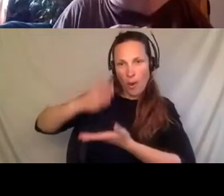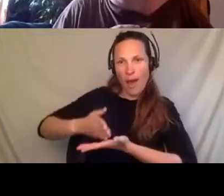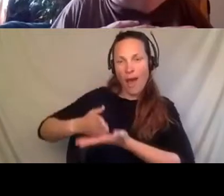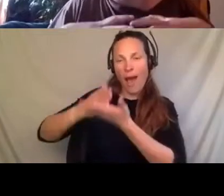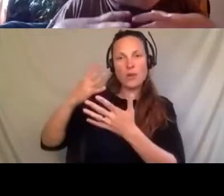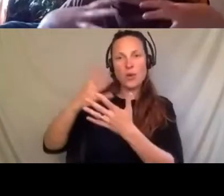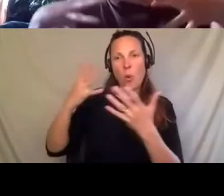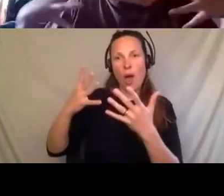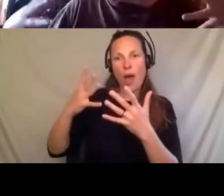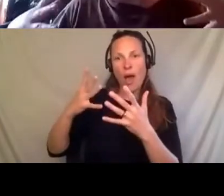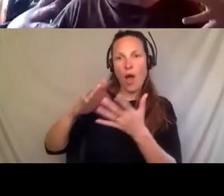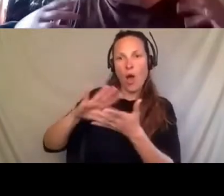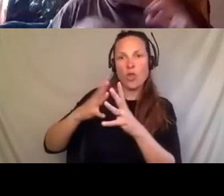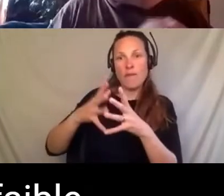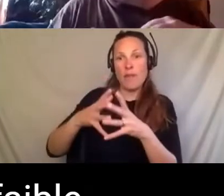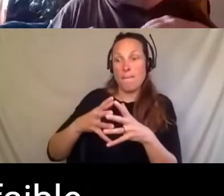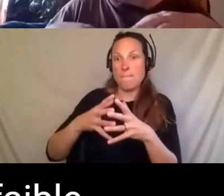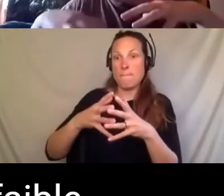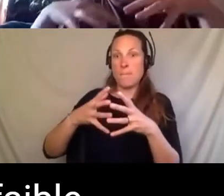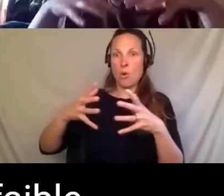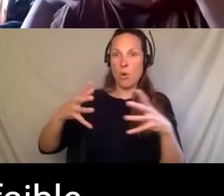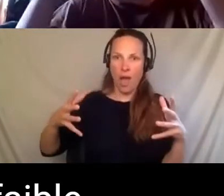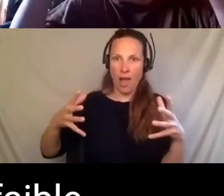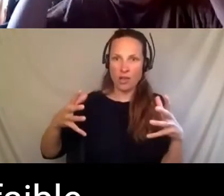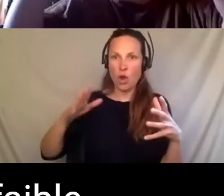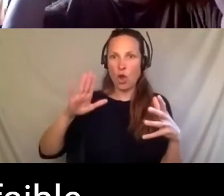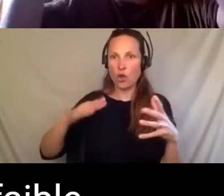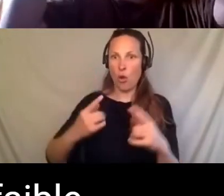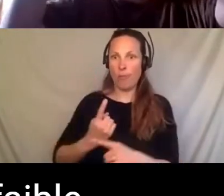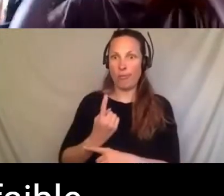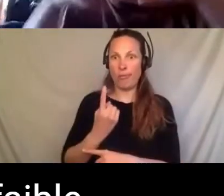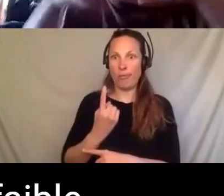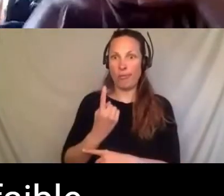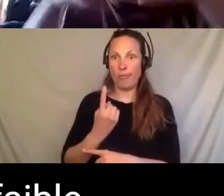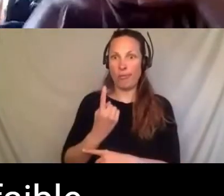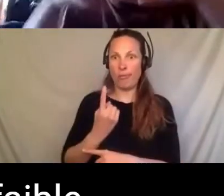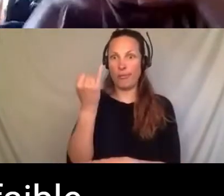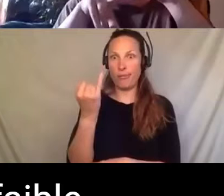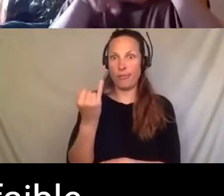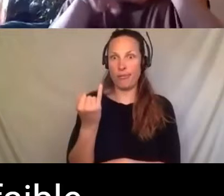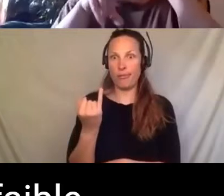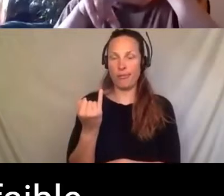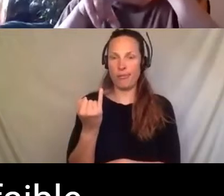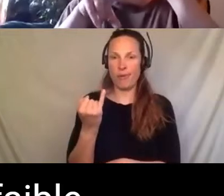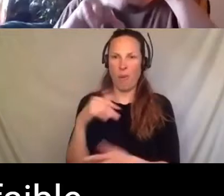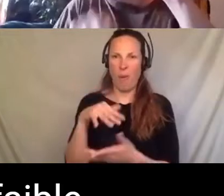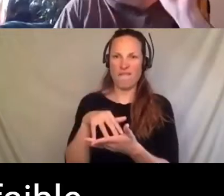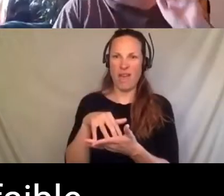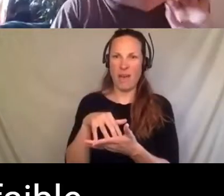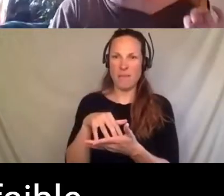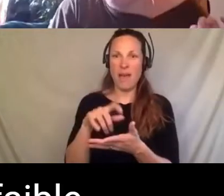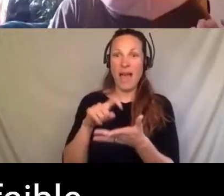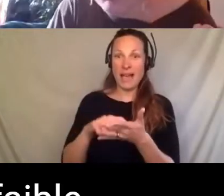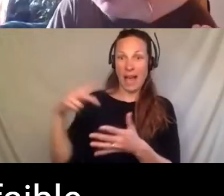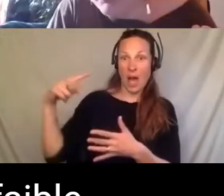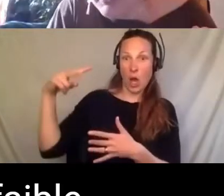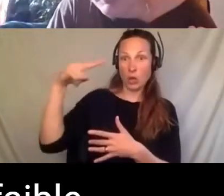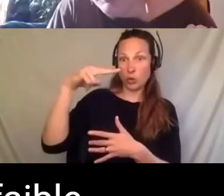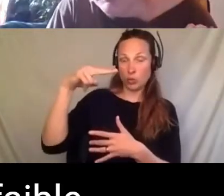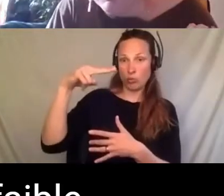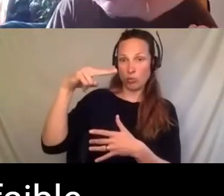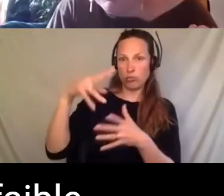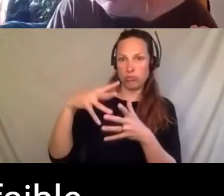le plant devienne plus fourni. Alors, au lieu qu'il monte haut et plus faible, quand on coupe le